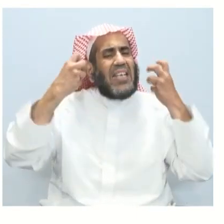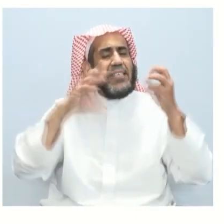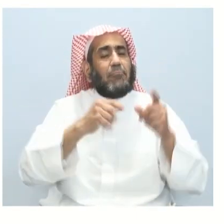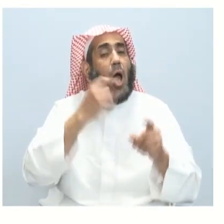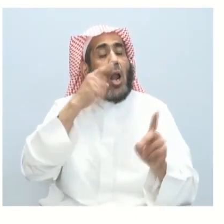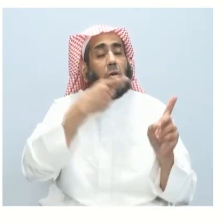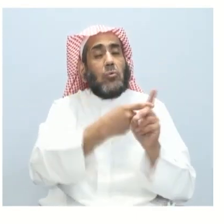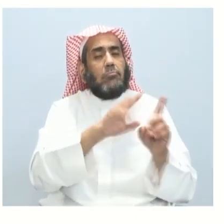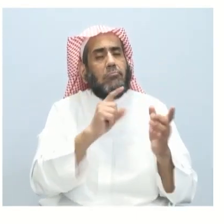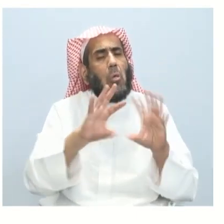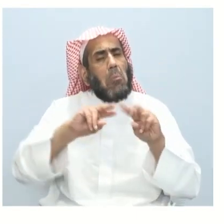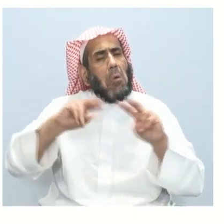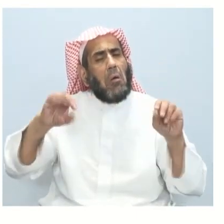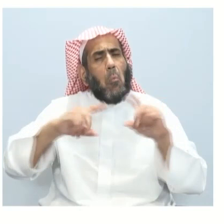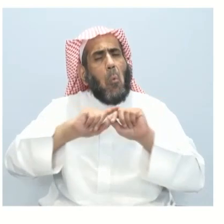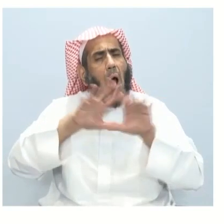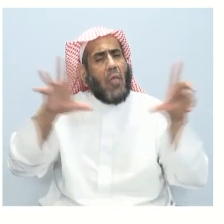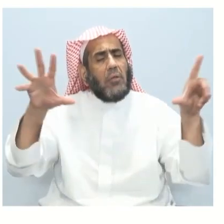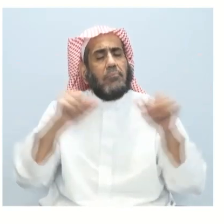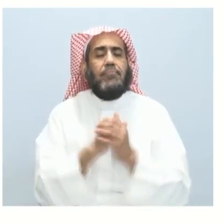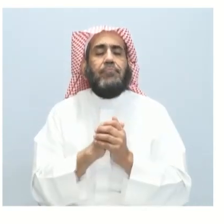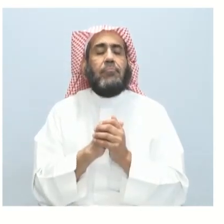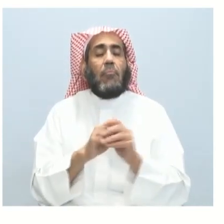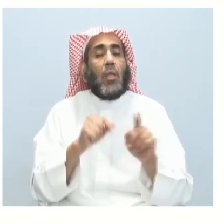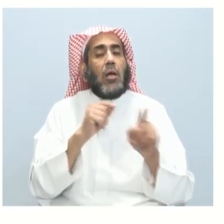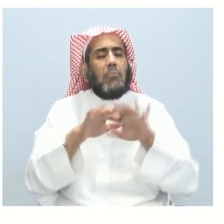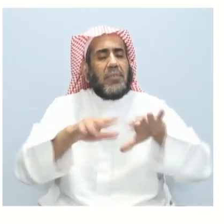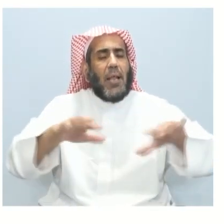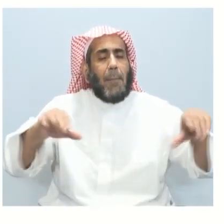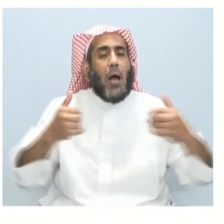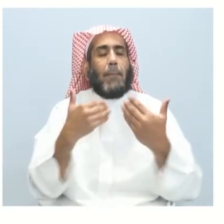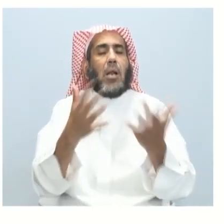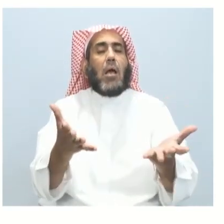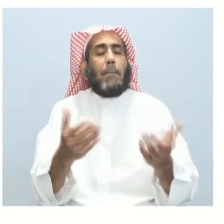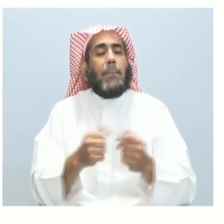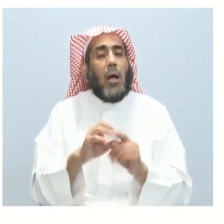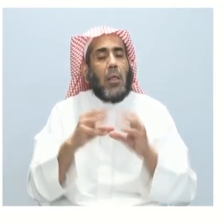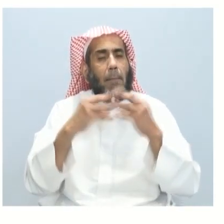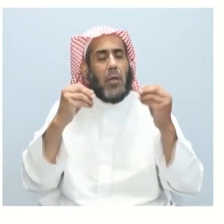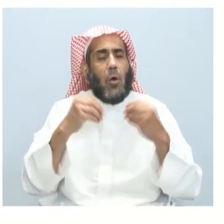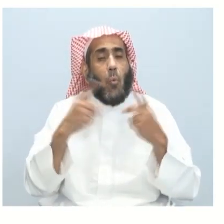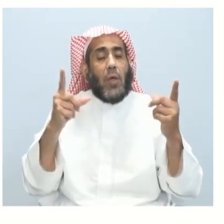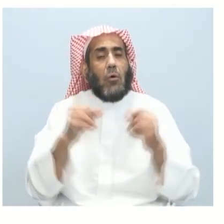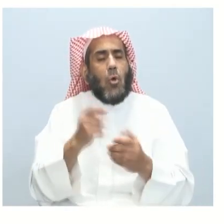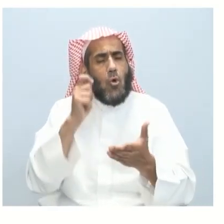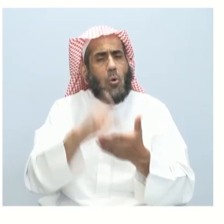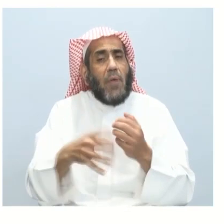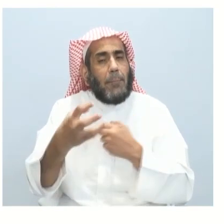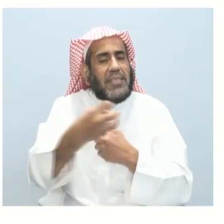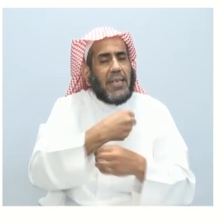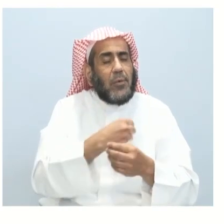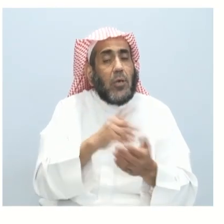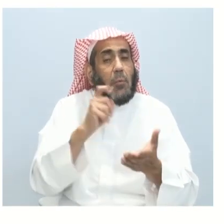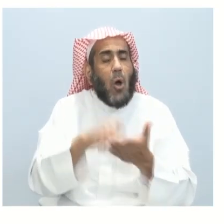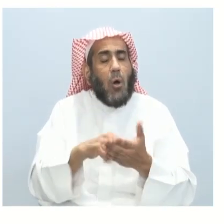في الرجل بانه اسد وهذا ايضا معناه واضح وايضا رمز البحر بالكرم ايضا هذا معناه ان ما يحكم فيه بالسرقه